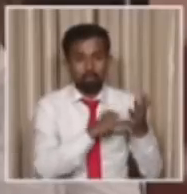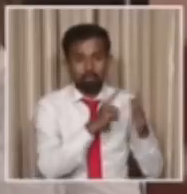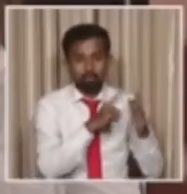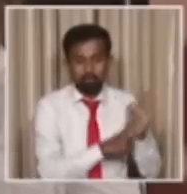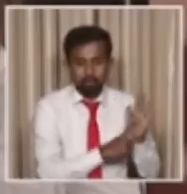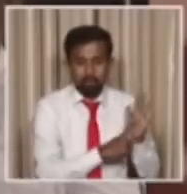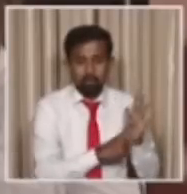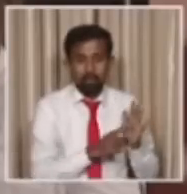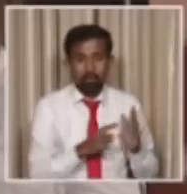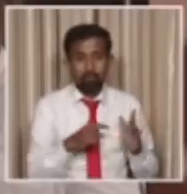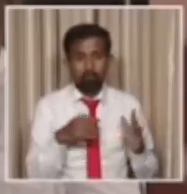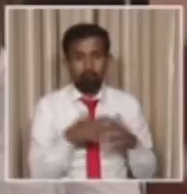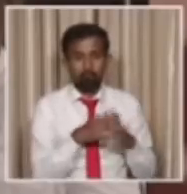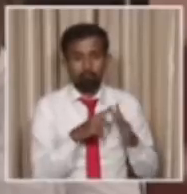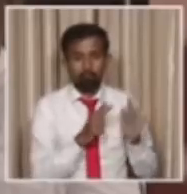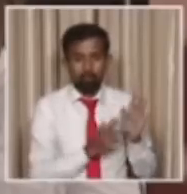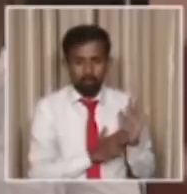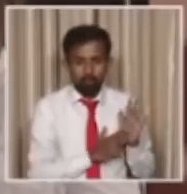විමල රත්නයි කීප දෙනෙක්